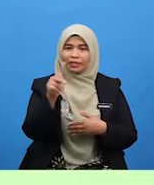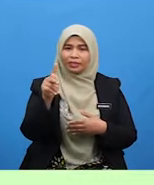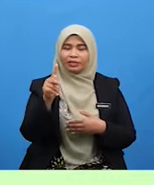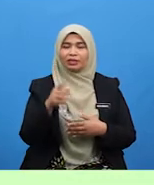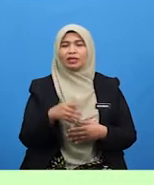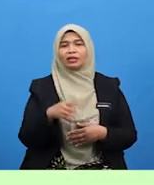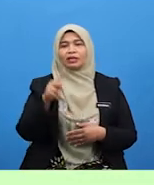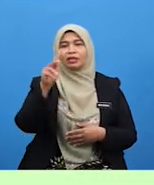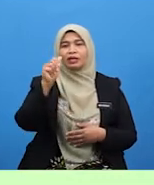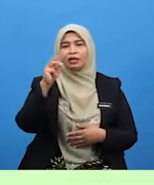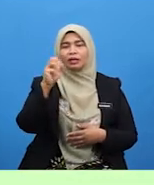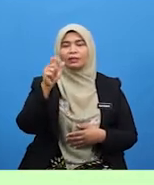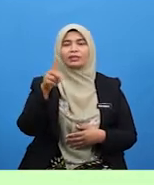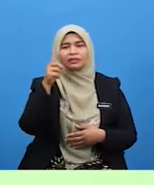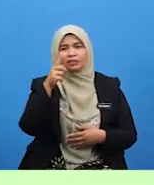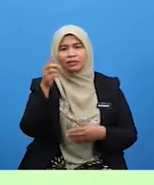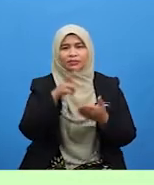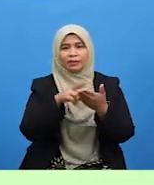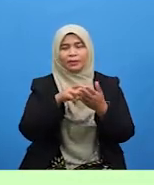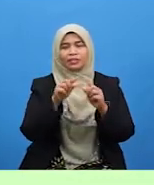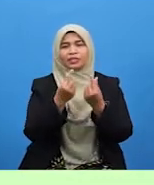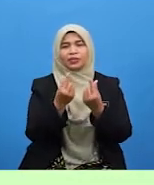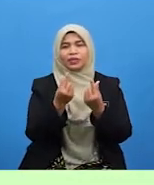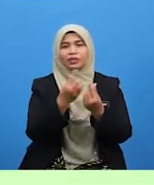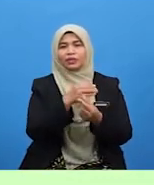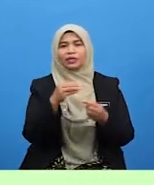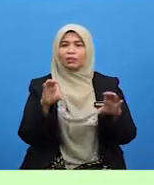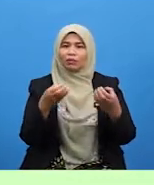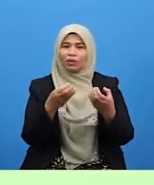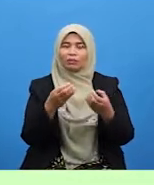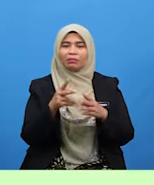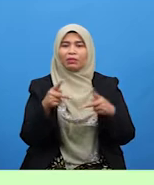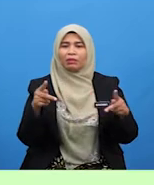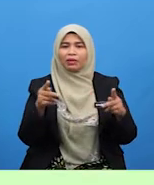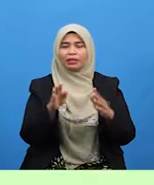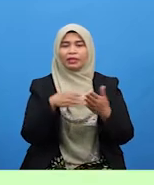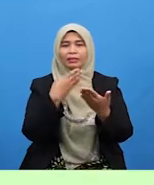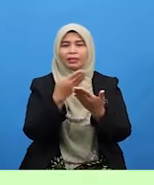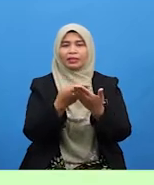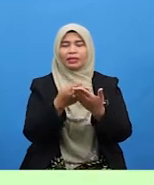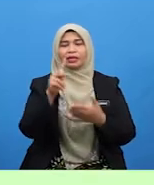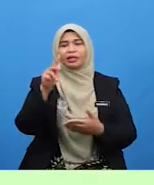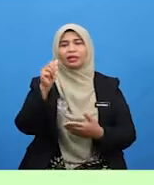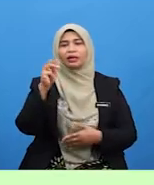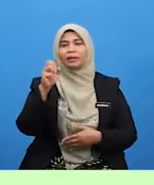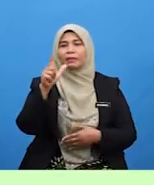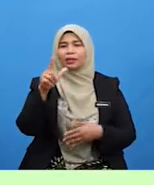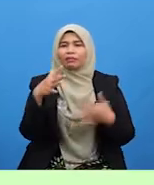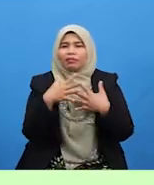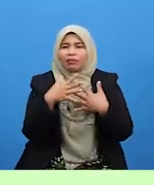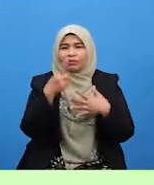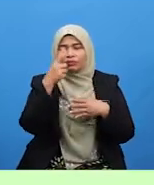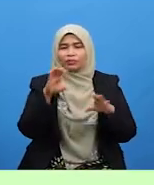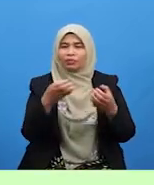Kamal sentiasa membaca Al-Quran dan melakukan pelbagai kebaikan. Kamal takut